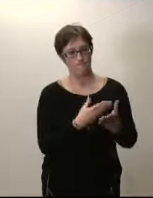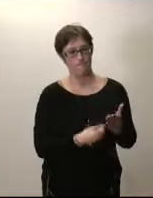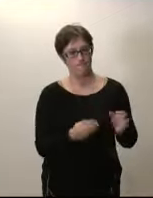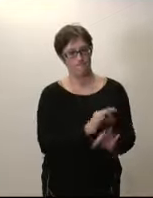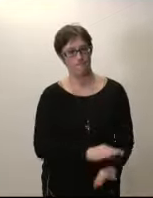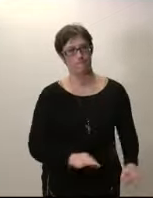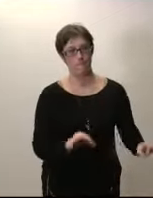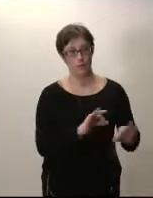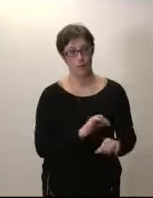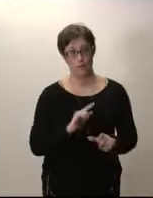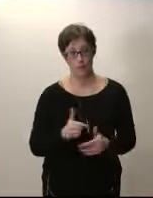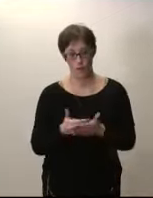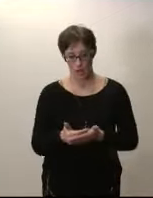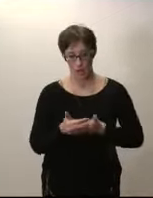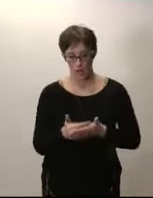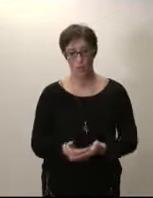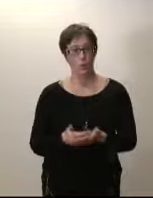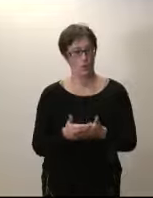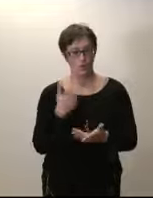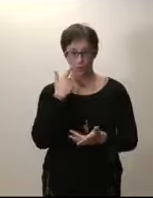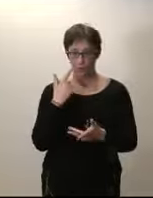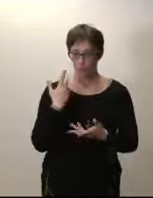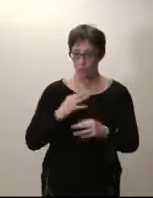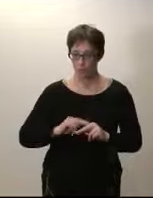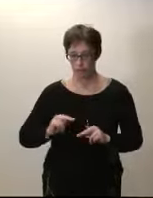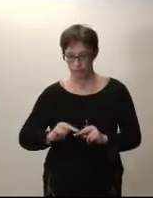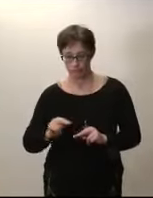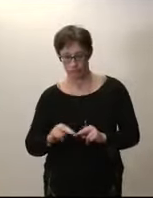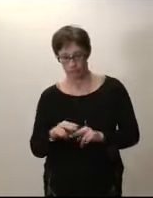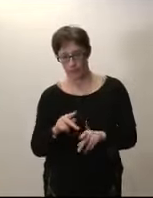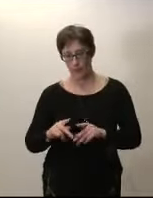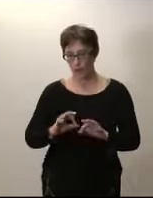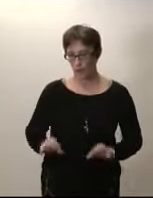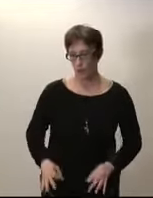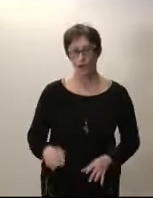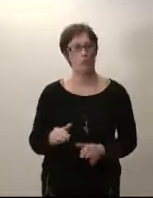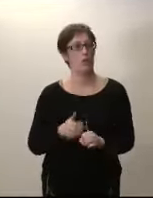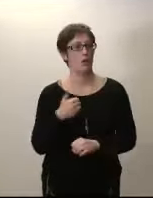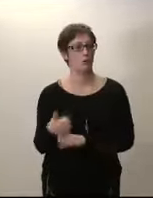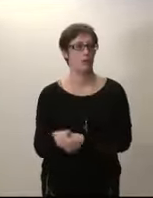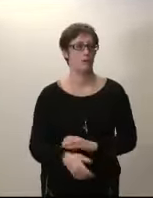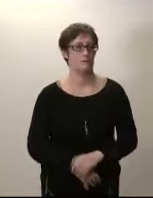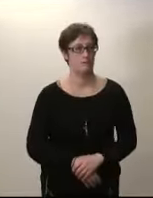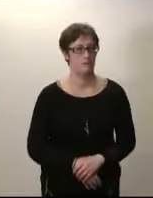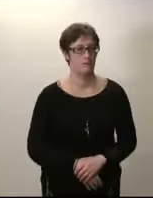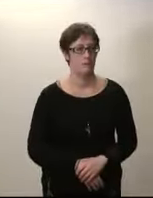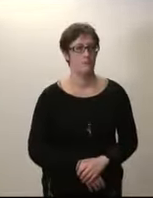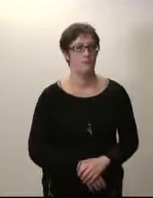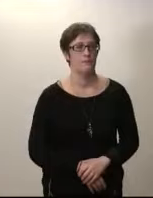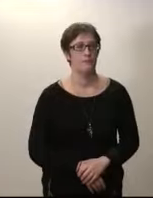à réaliser ce périscolaire au tout début de l'année suivante. Voilà. Donc, ceci